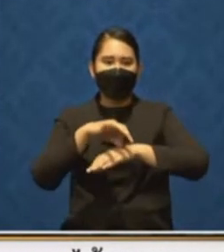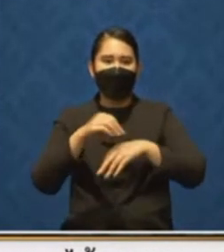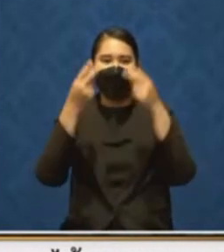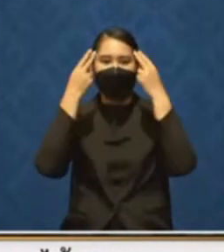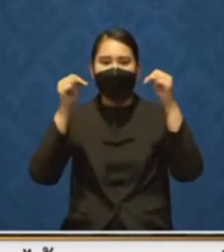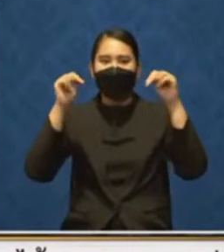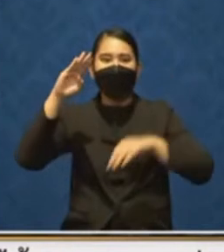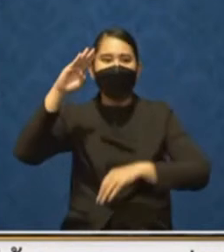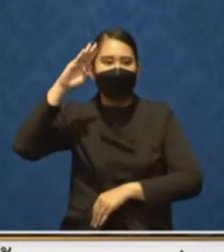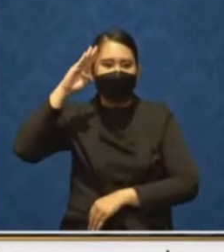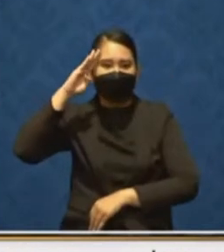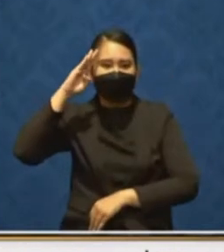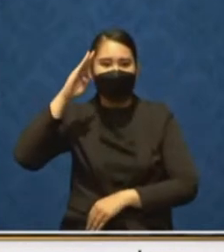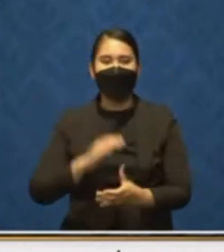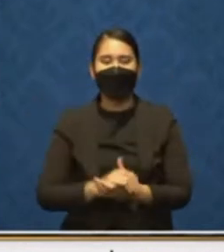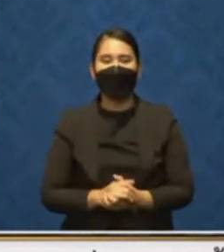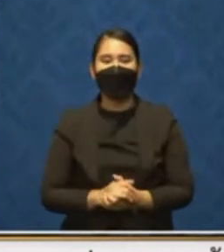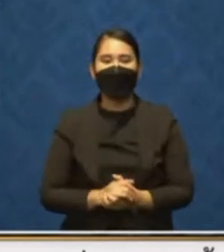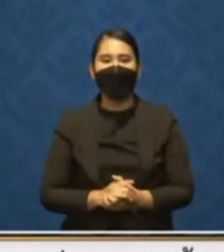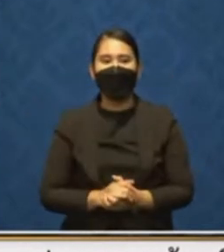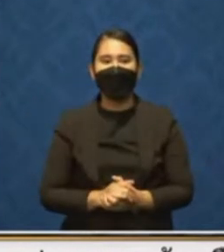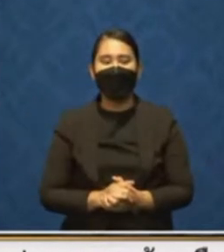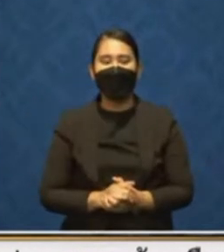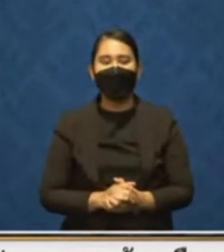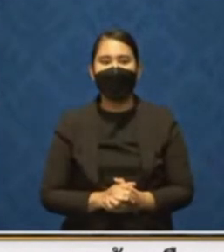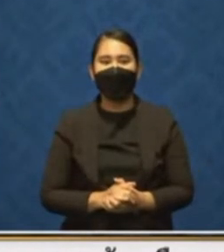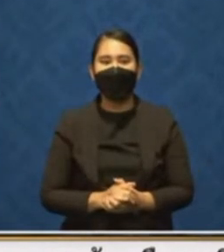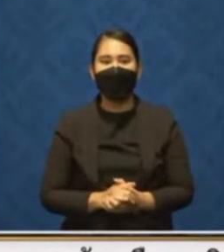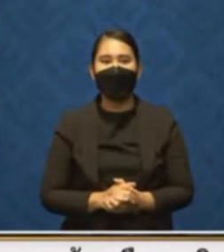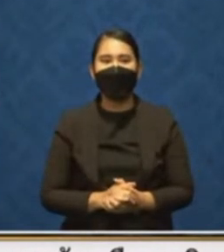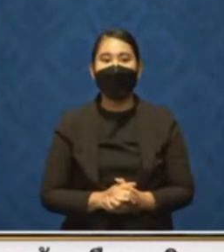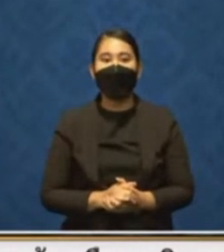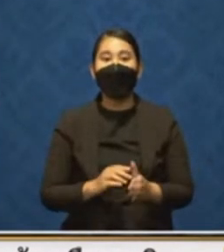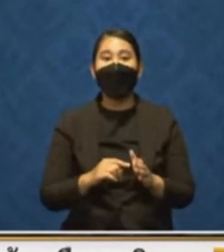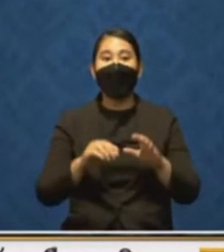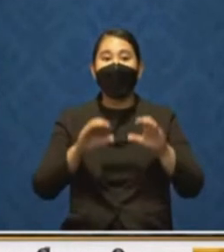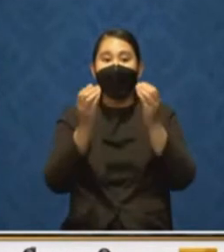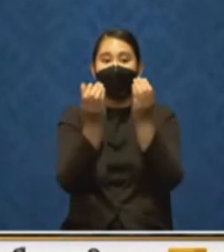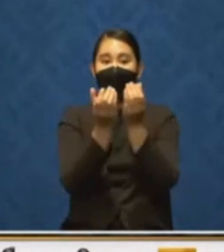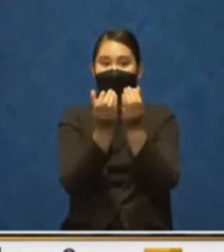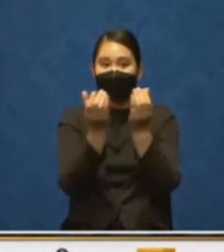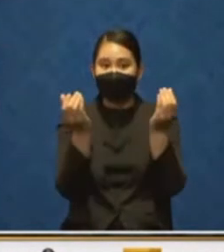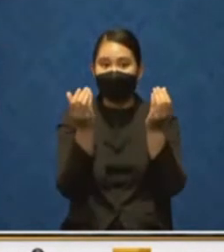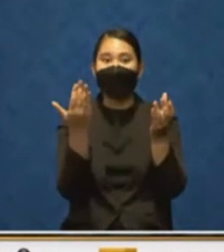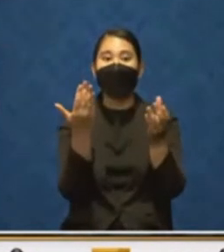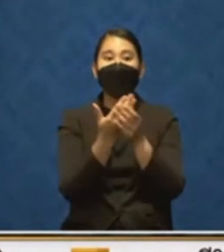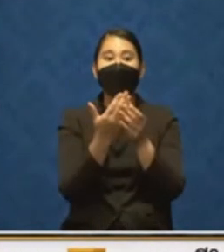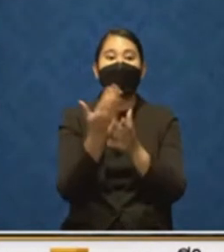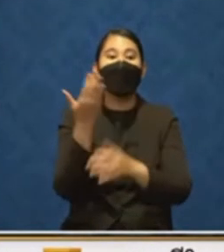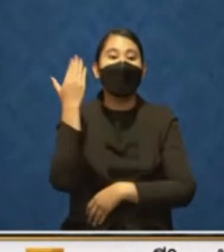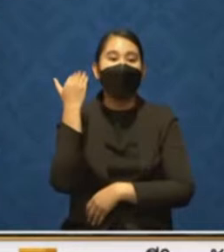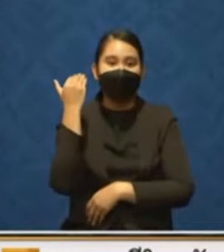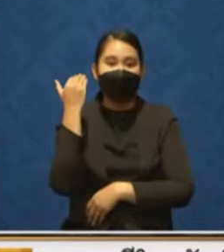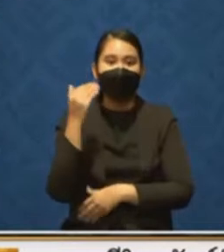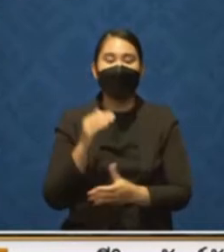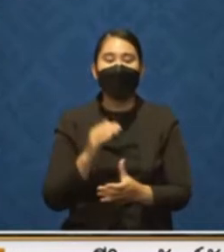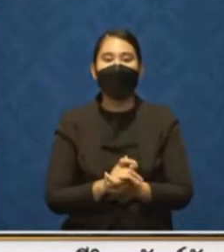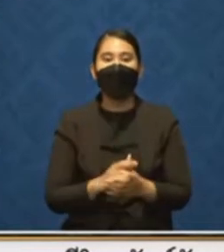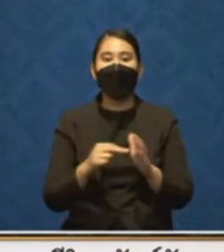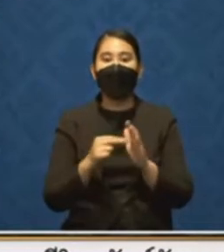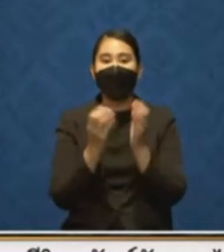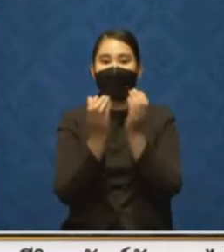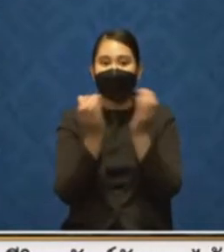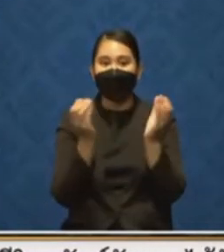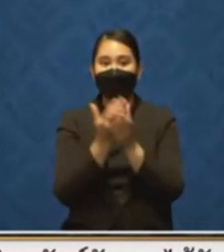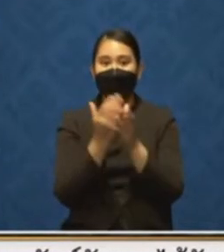การรวมตำแหน่งเมื่ออ่ารัฐมนอุ่นฉบับก่อนนะครับนะไม่ใช่บัตรพูดอยู่ปัจจุบัน